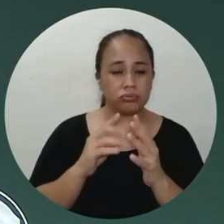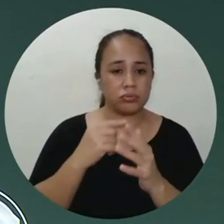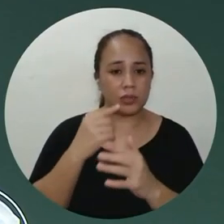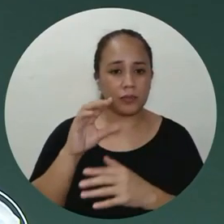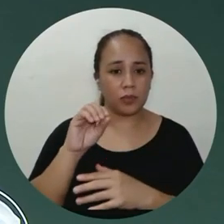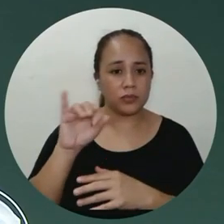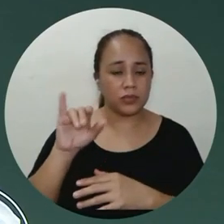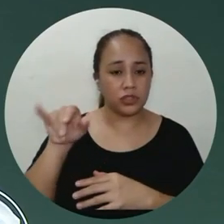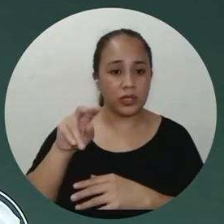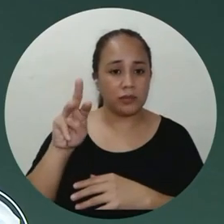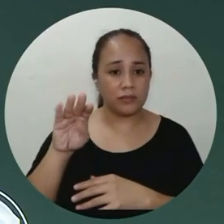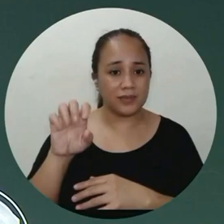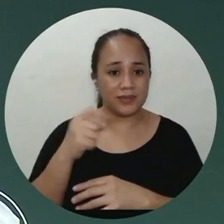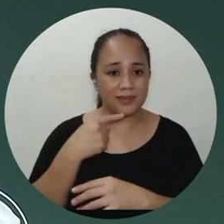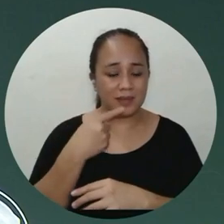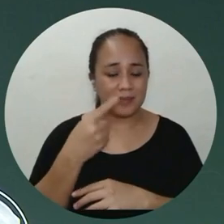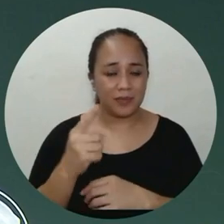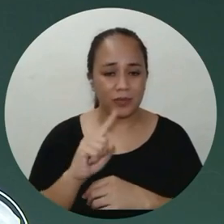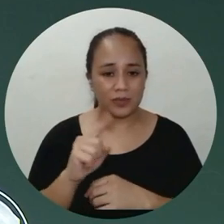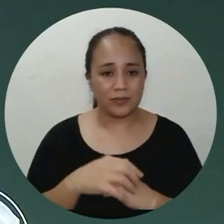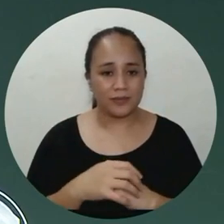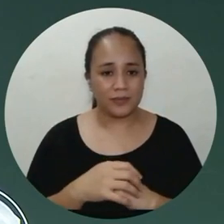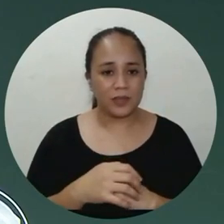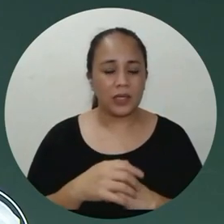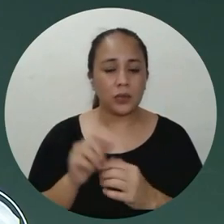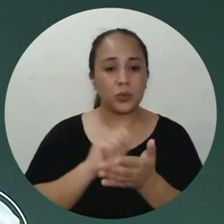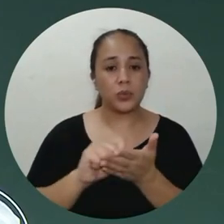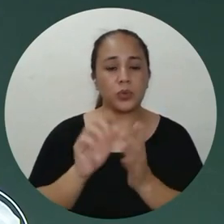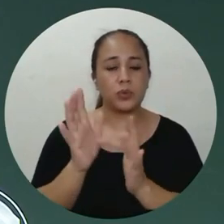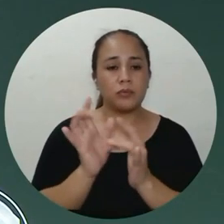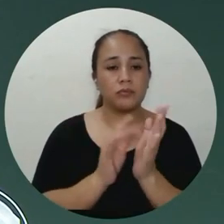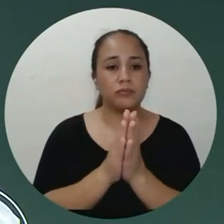said. 기도라는 책을 써세요. He wrote a book entitled